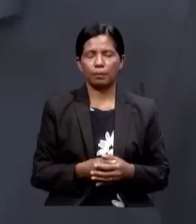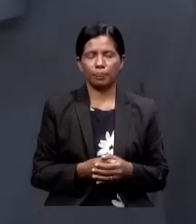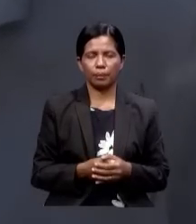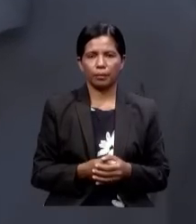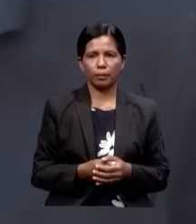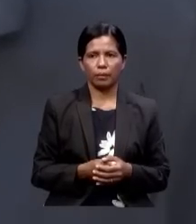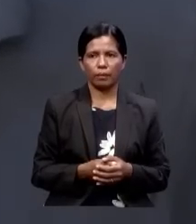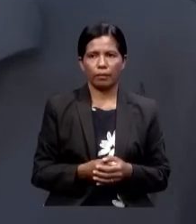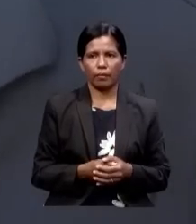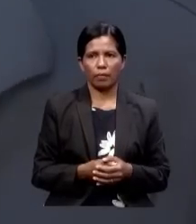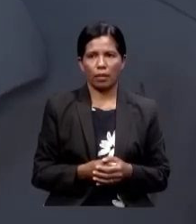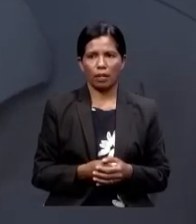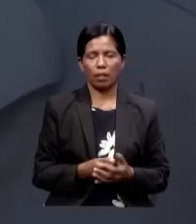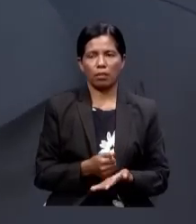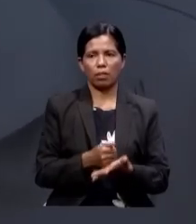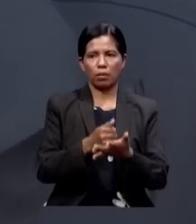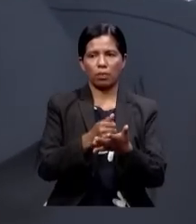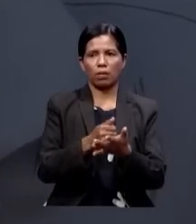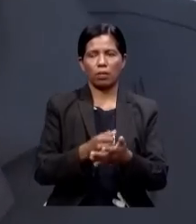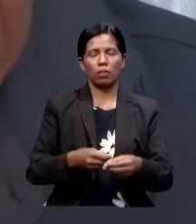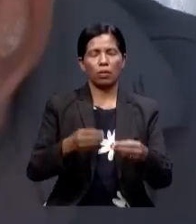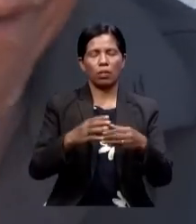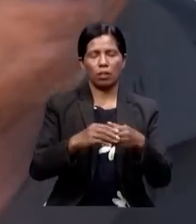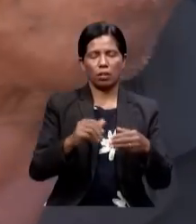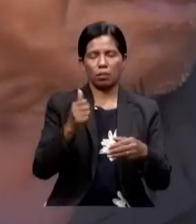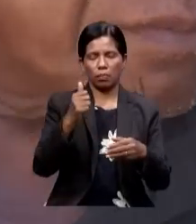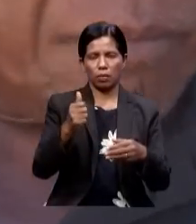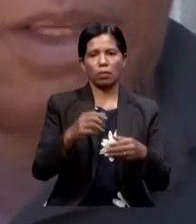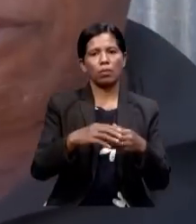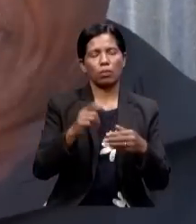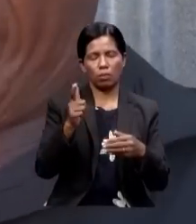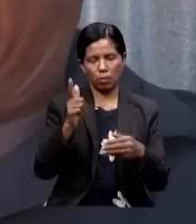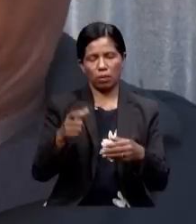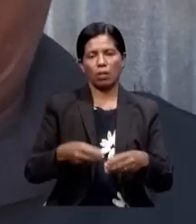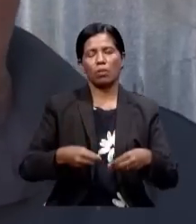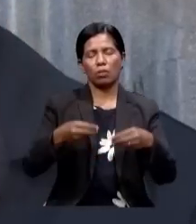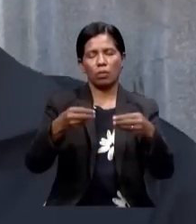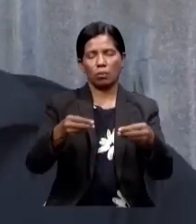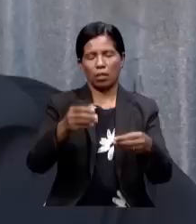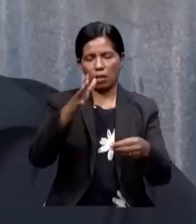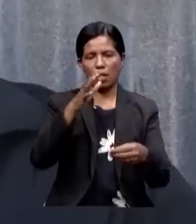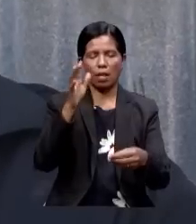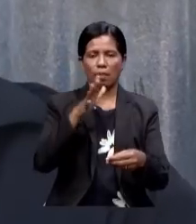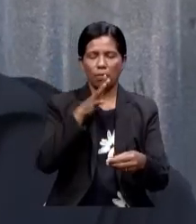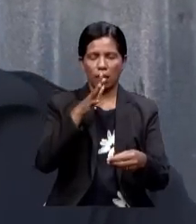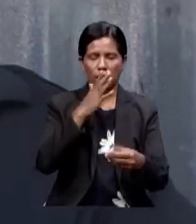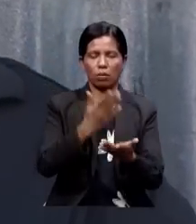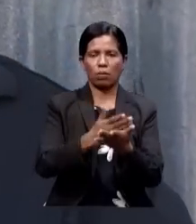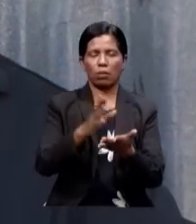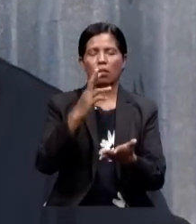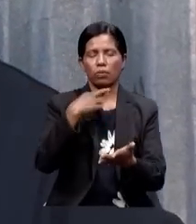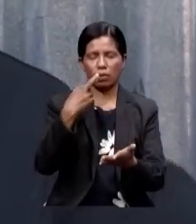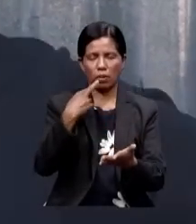wes bantu mai ar wes bantu ba po 10 20 apa hasil sira ko panina man inam par hola